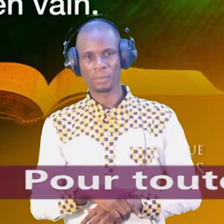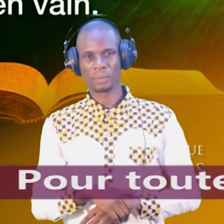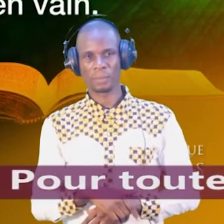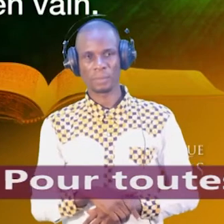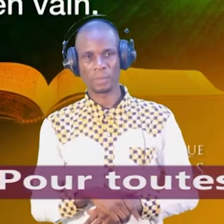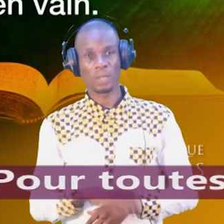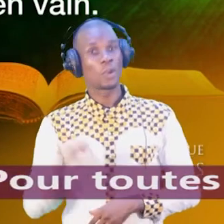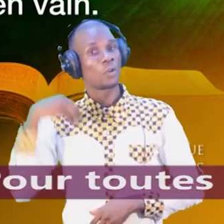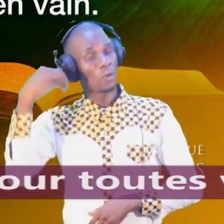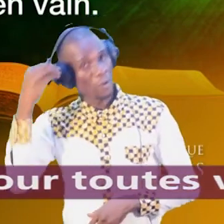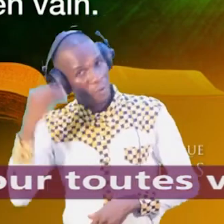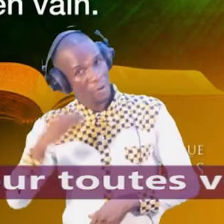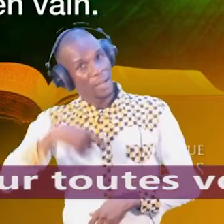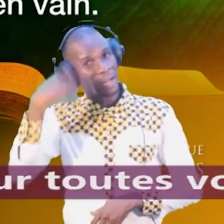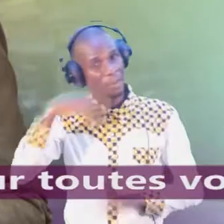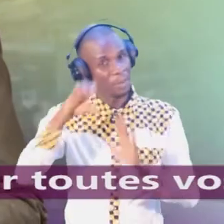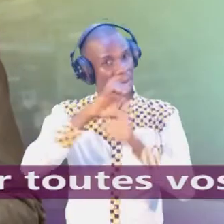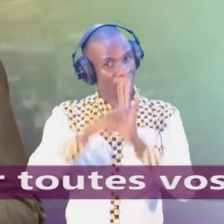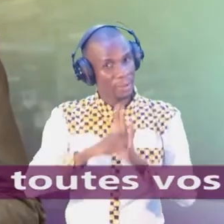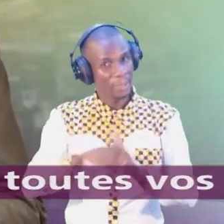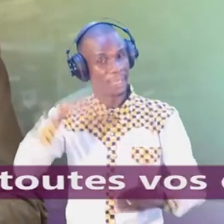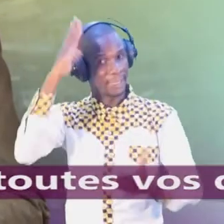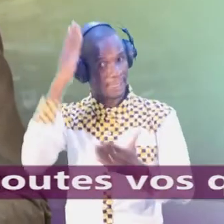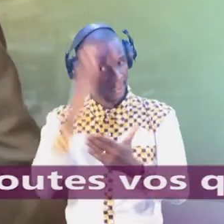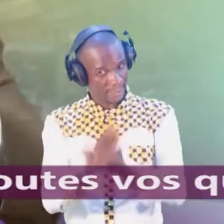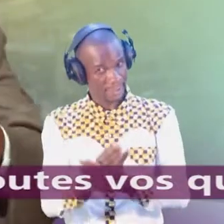kozanga kopesa etumbu na oyo azali kozwa kombo na ye na pepele.